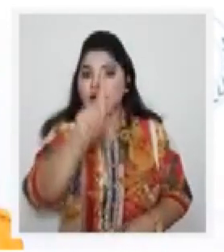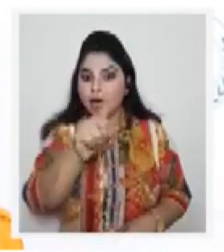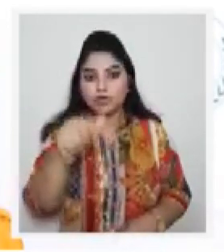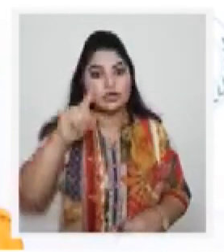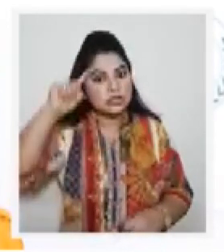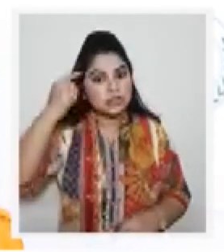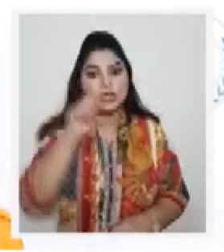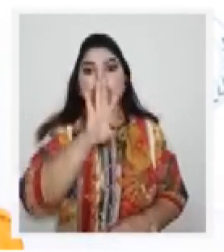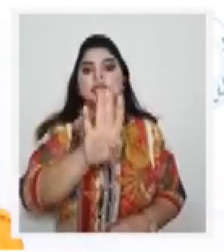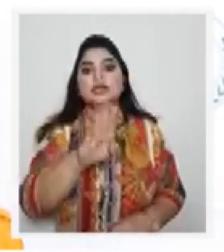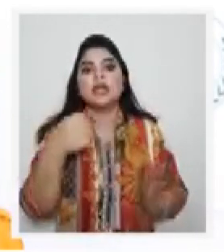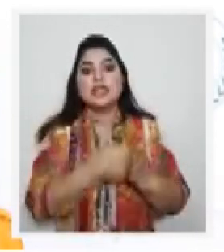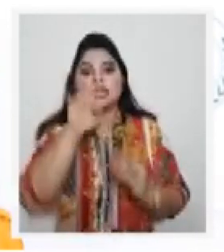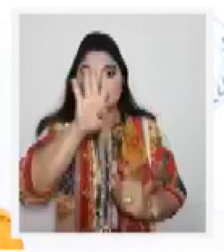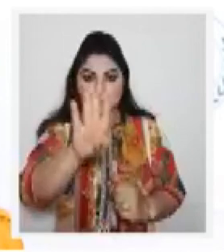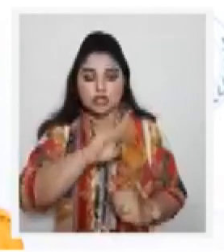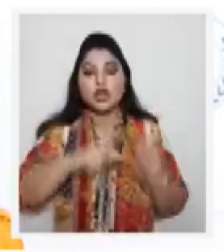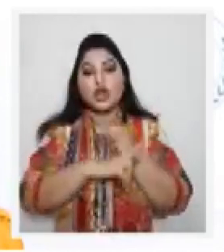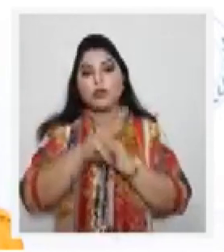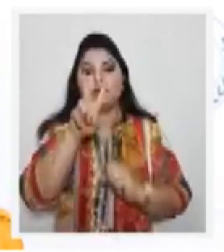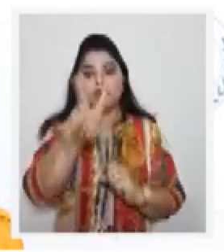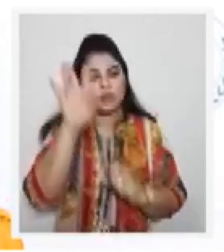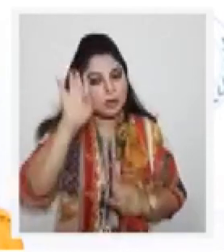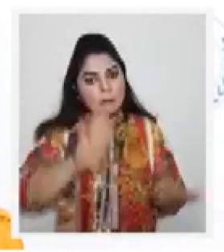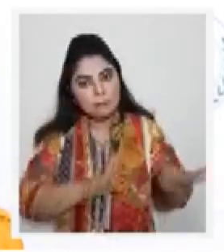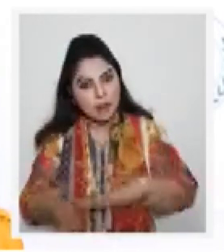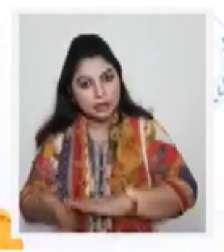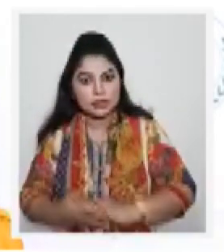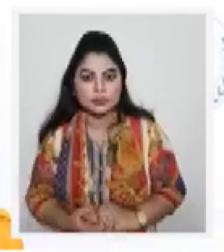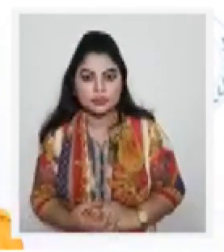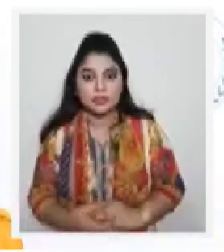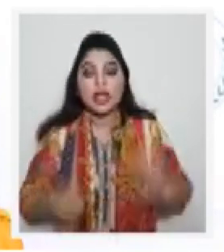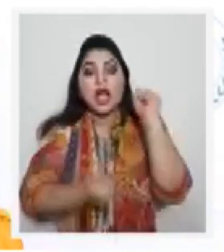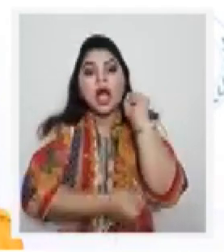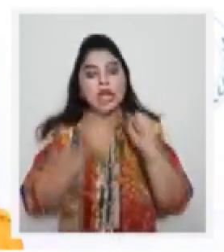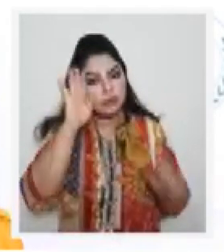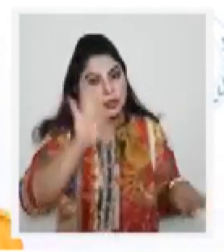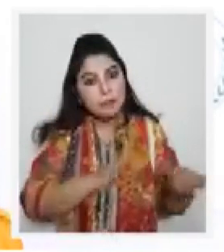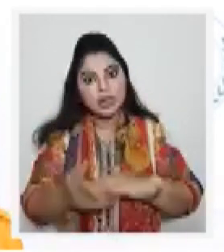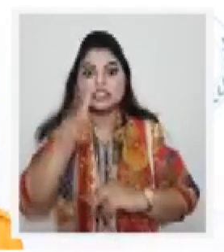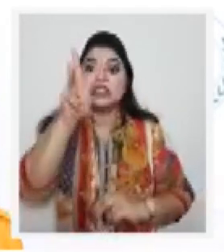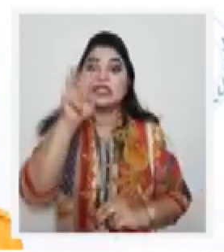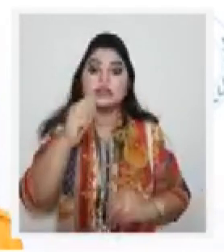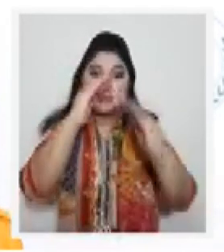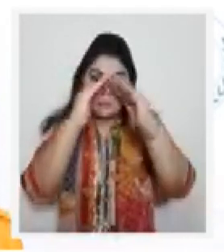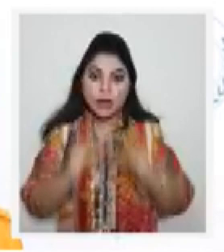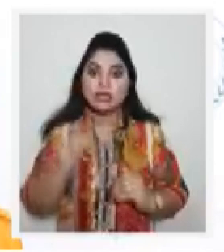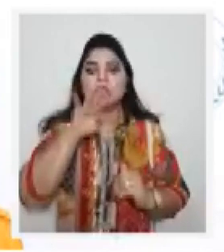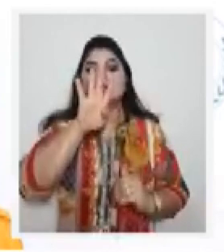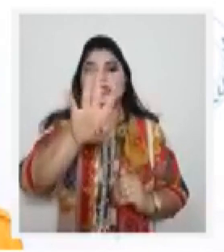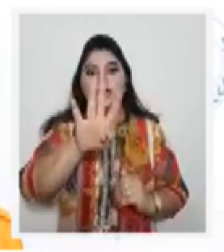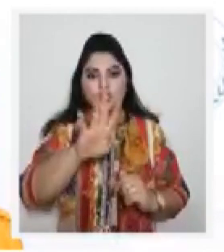বিভাগ বিভাজনে ঢাকা বিভাগে 13 জন, চট্টগ্রামে 10 জন, খুলনা 1 জন, রাজশাহী এবং সিলেটে 4 জন করে এবং রংপুরে 2 জন।